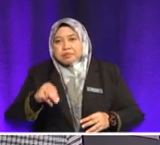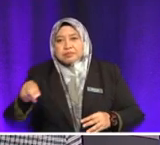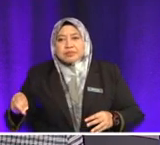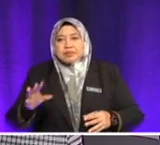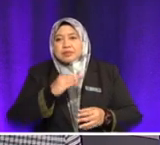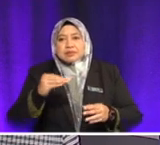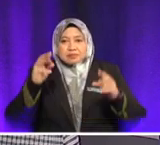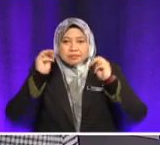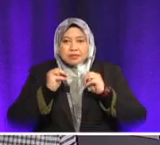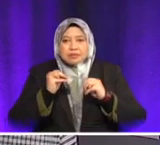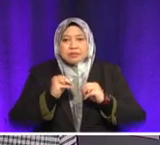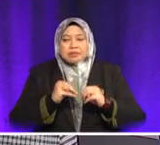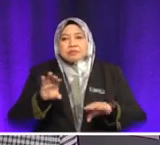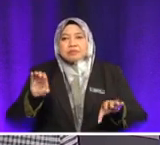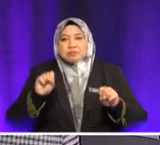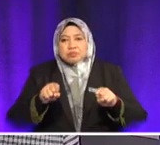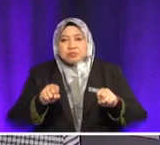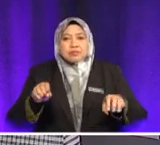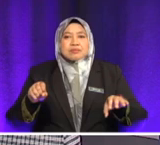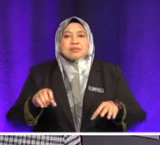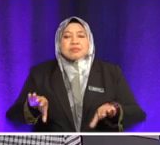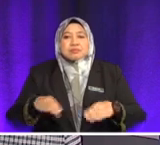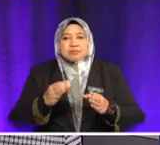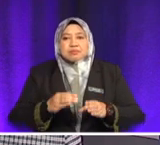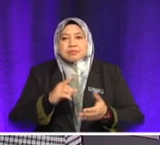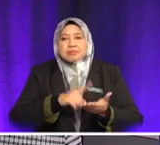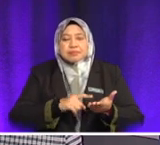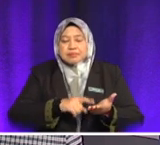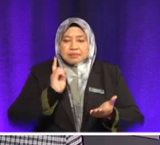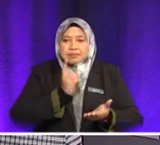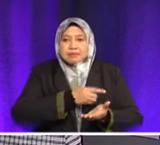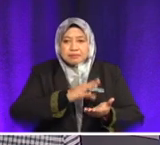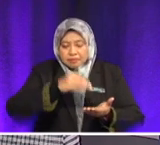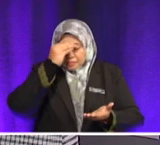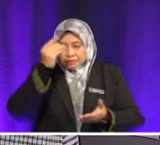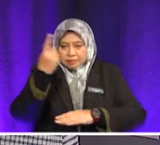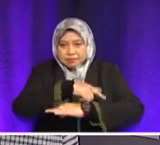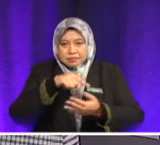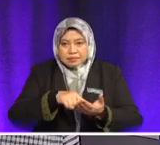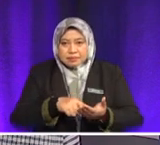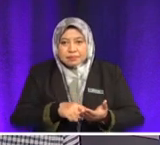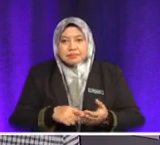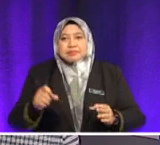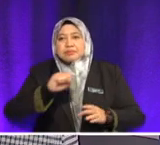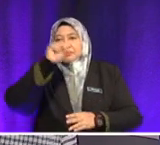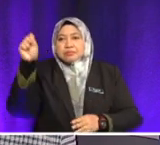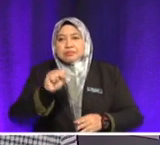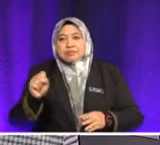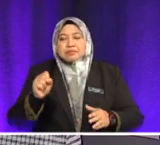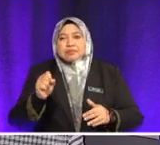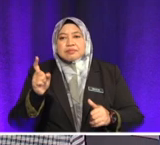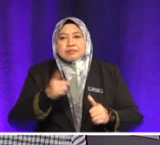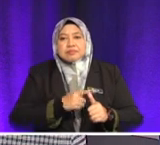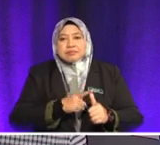di sini dan juga anak-anak di rumah boleh menguasai apa yang kita belajar hari ini Oke kita tengok Oke seorang yang pertama